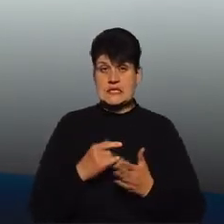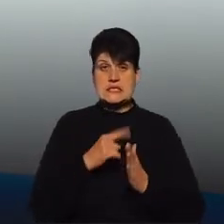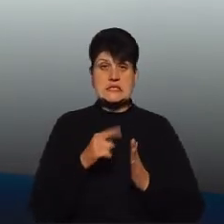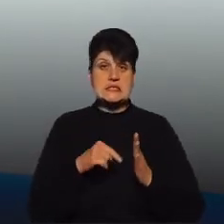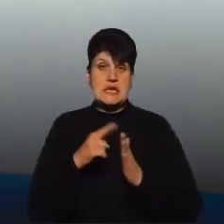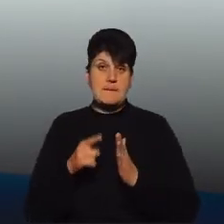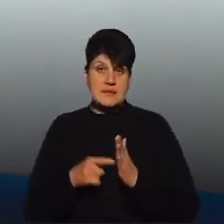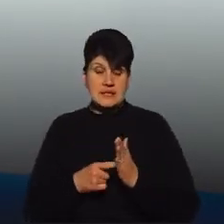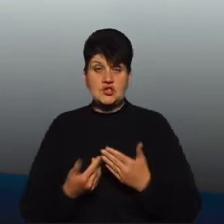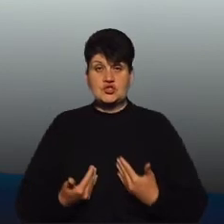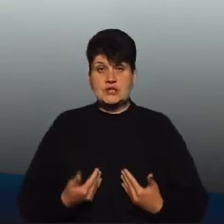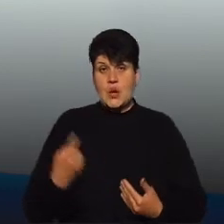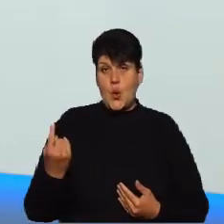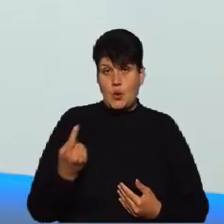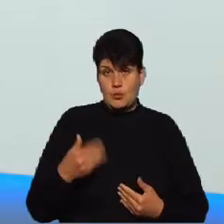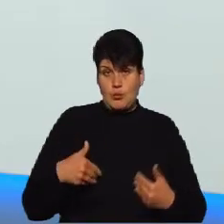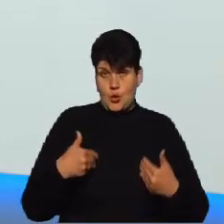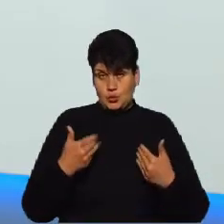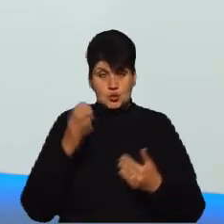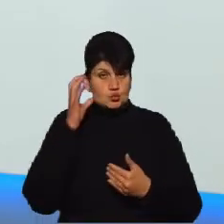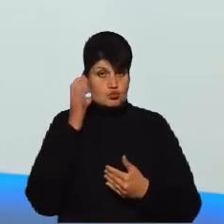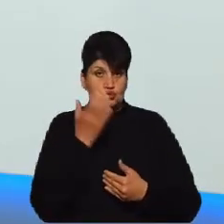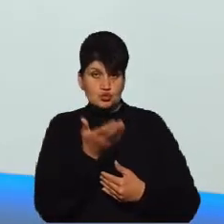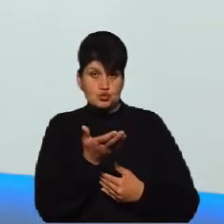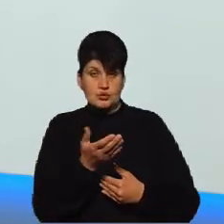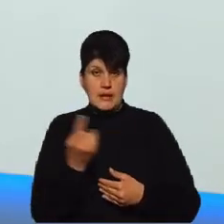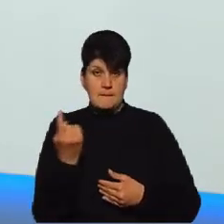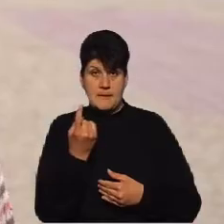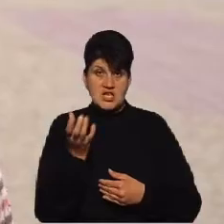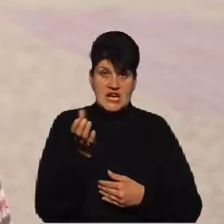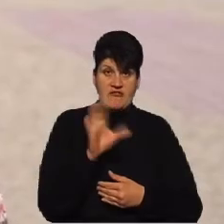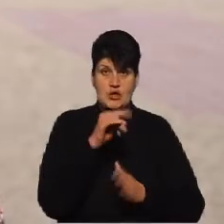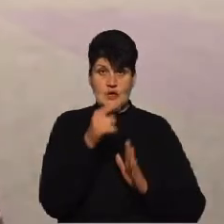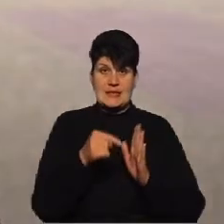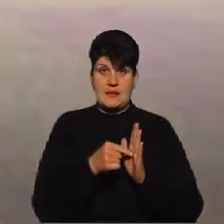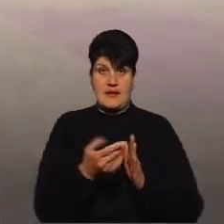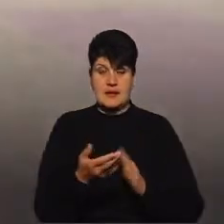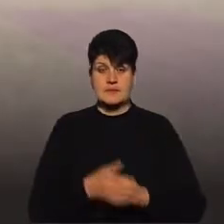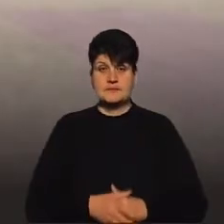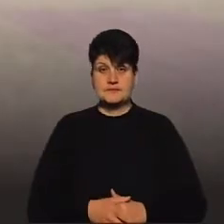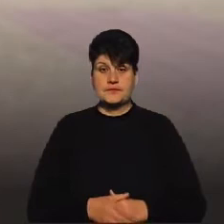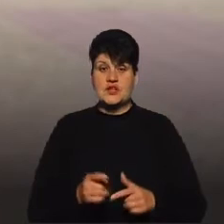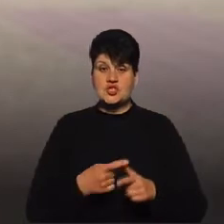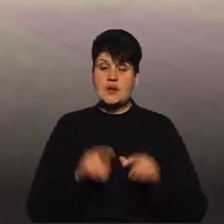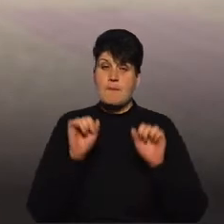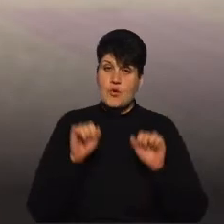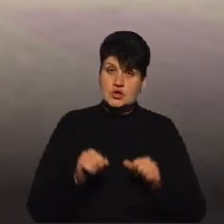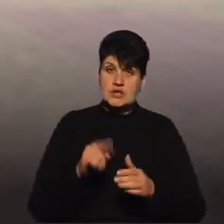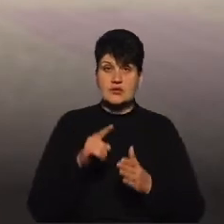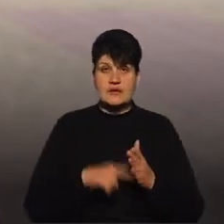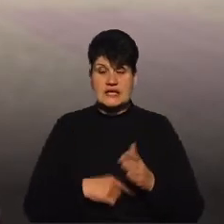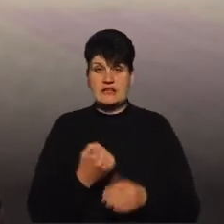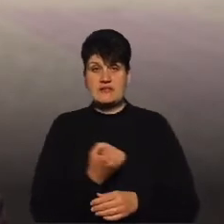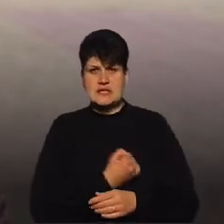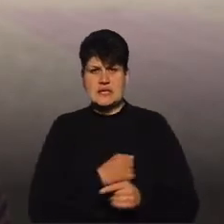жителів області. Пропоную послухати перше відеозапитання. Чи можна довіряти вакцині, яка створена за такий короткий